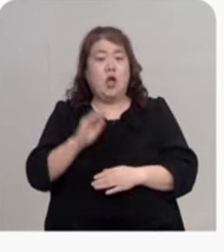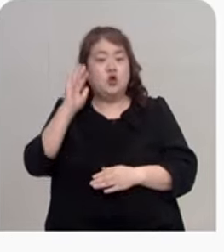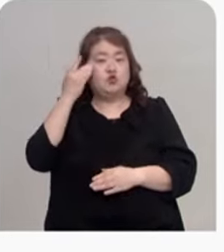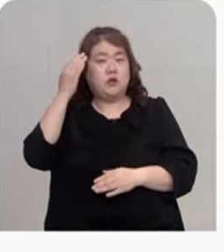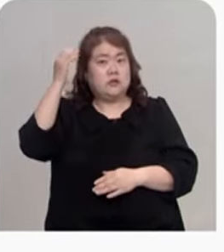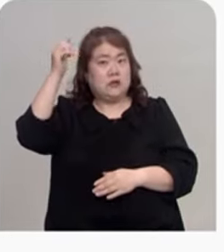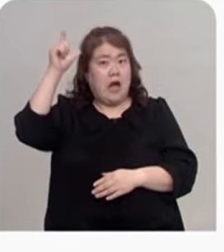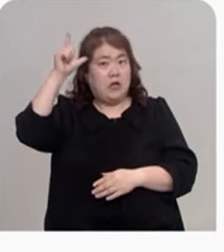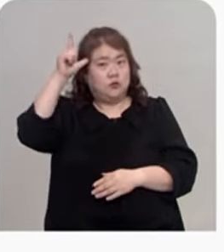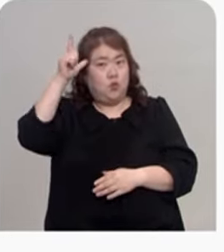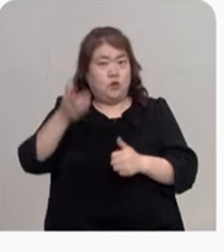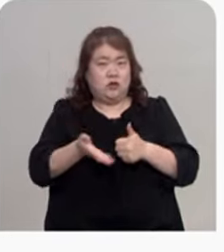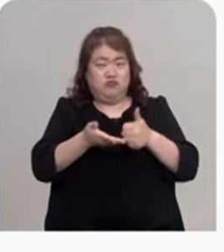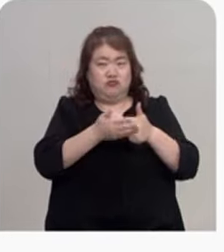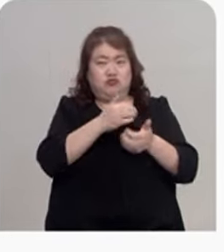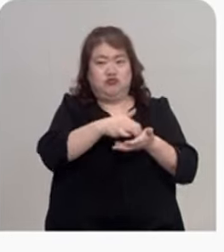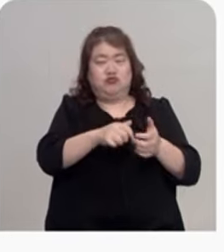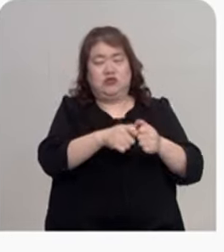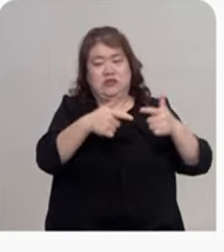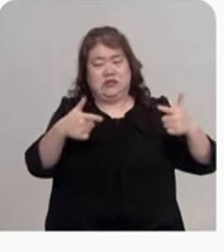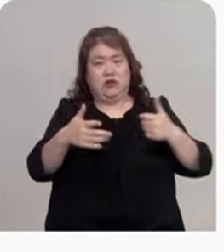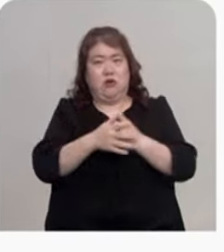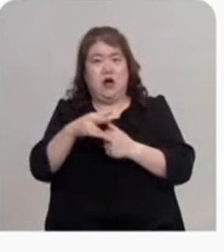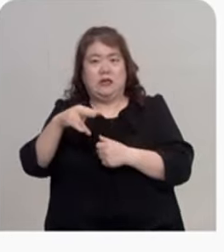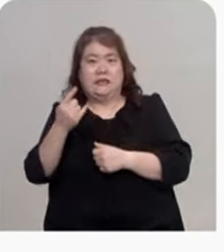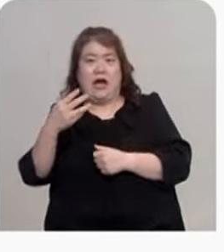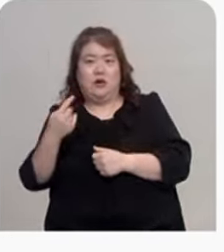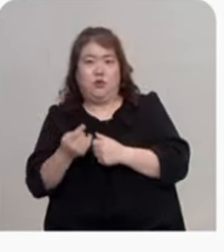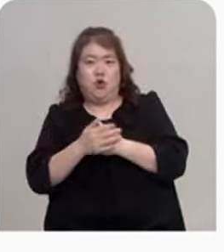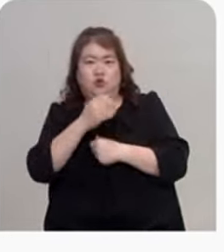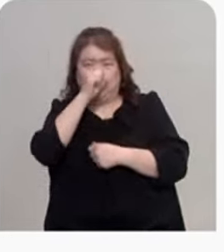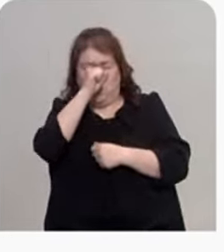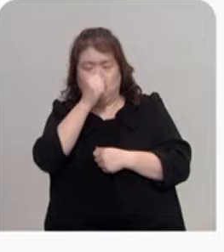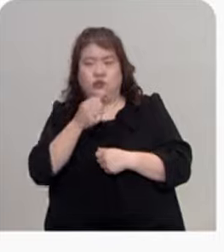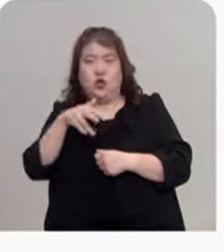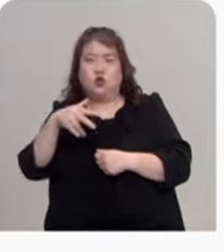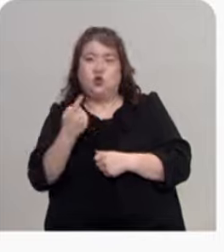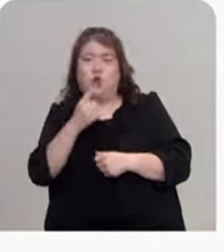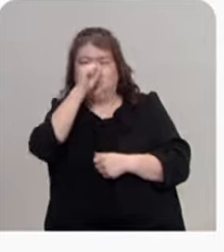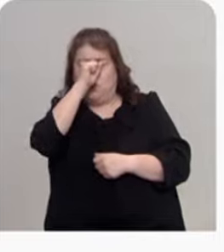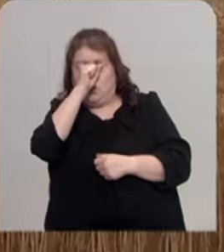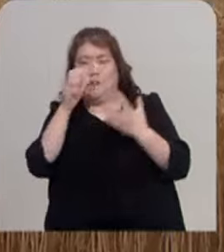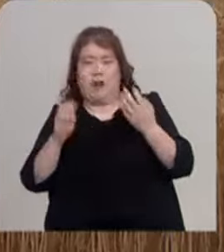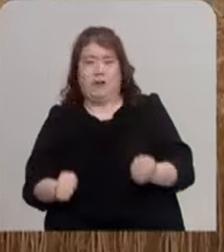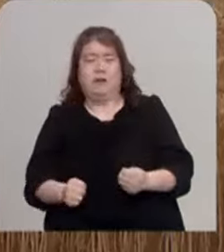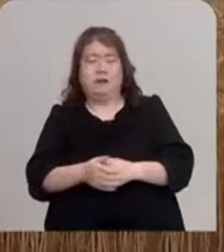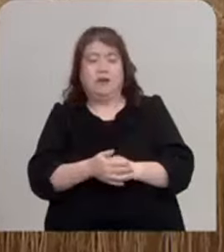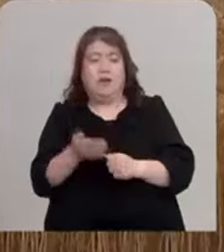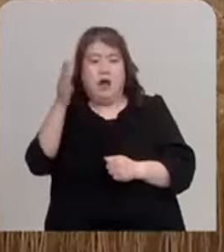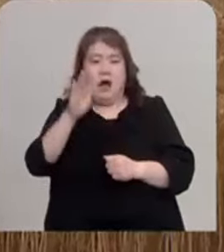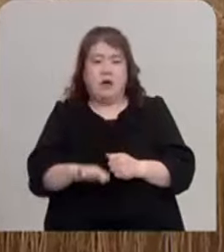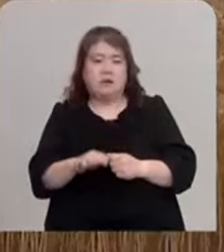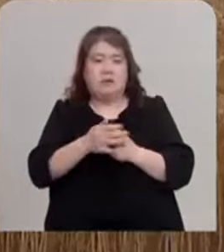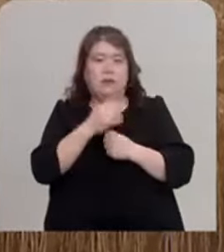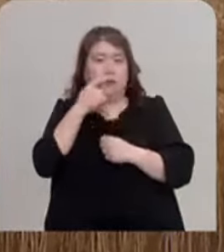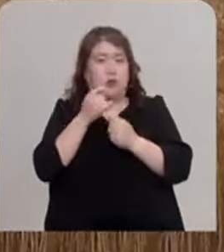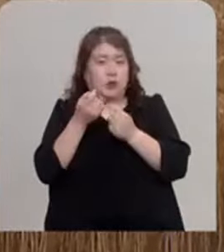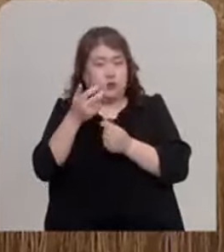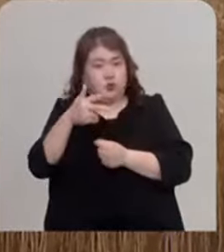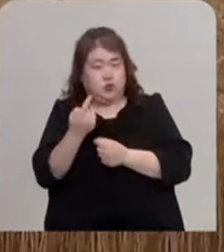한우 사용 마리수가 늘면서 사료 가치가 높은 양질의 조사료 수요가 급등하고 있는 상황 하지만 조사료 종자의